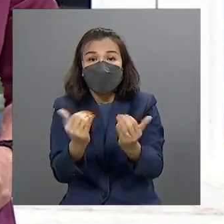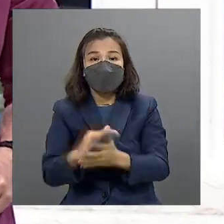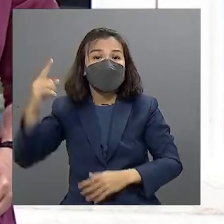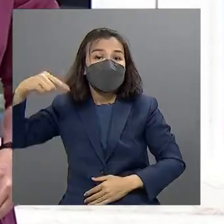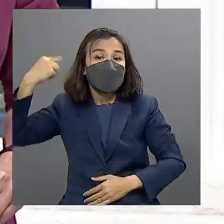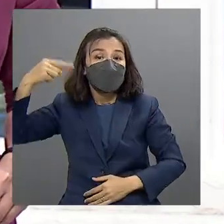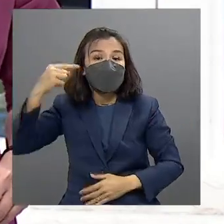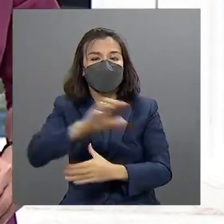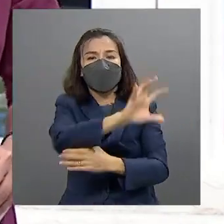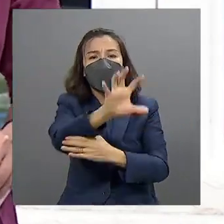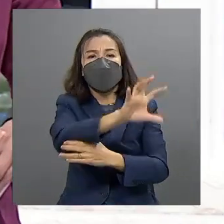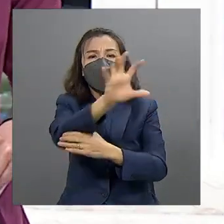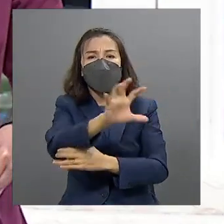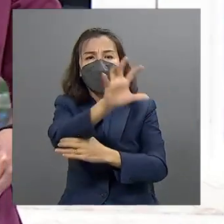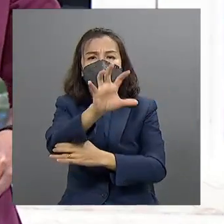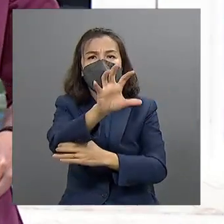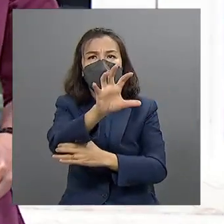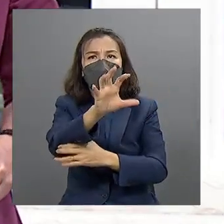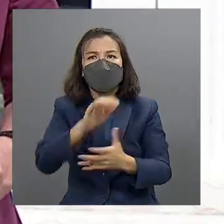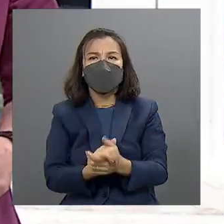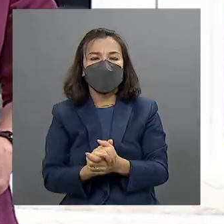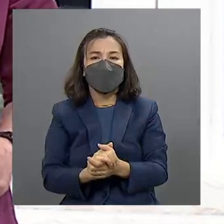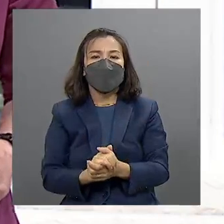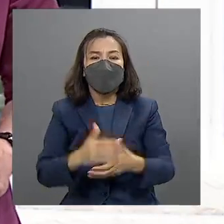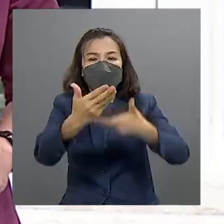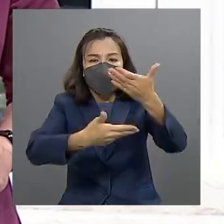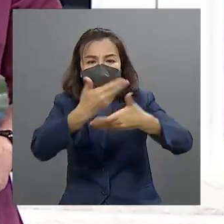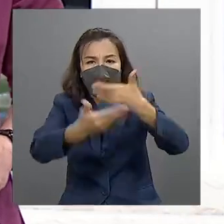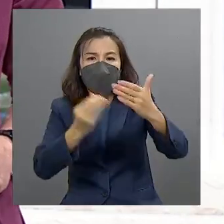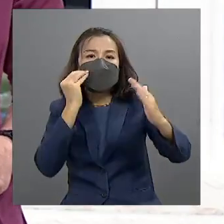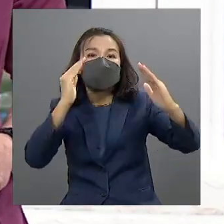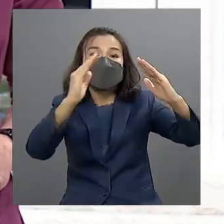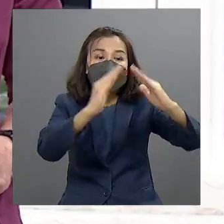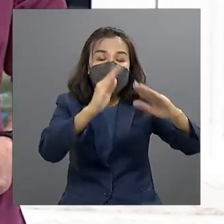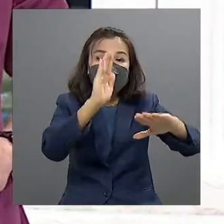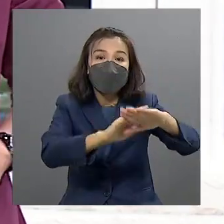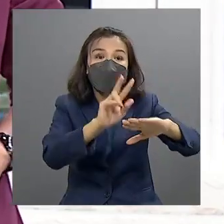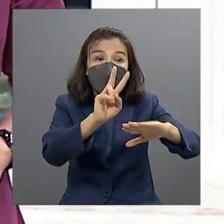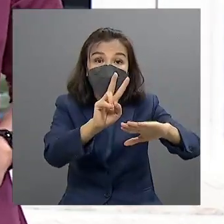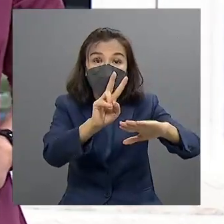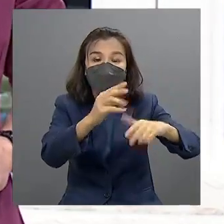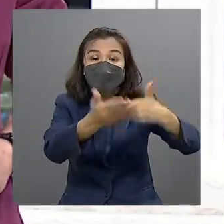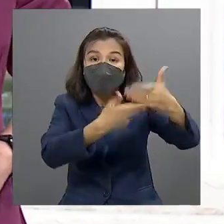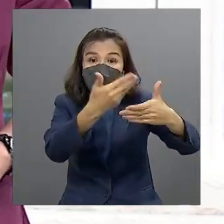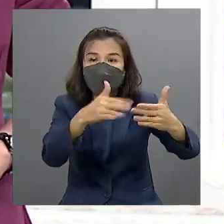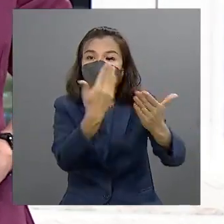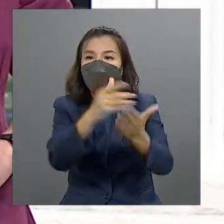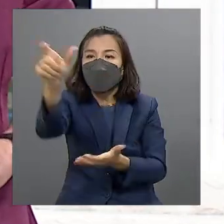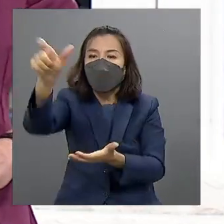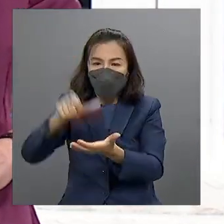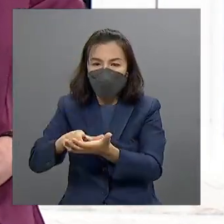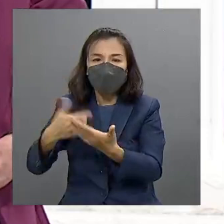ขายที่บ้านมือสองต่ๆหรอกให้โอนเงินแล้วก็ชดคนี้ไป ไปดูกท่า